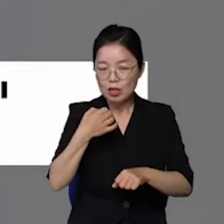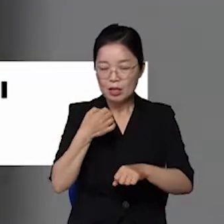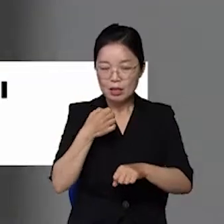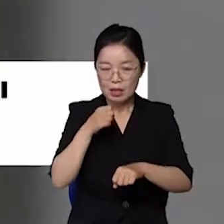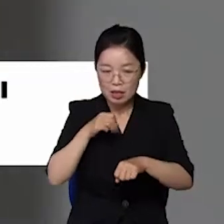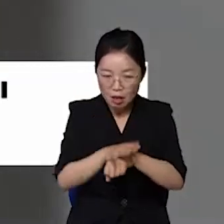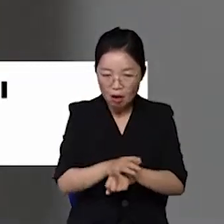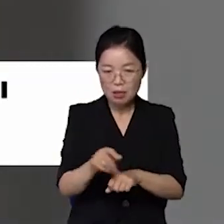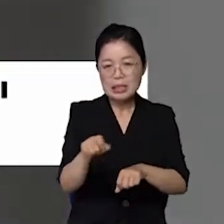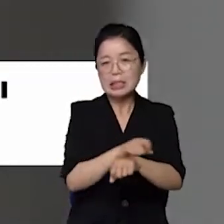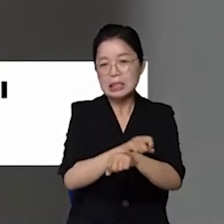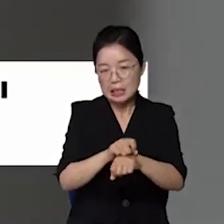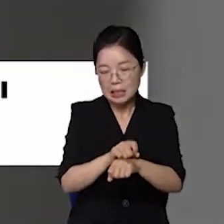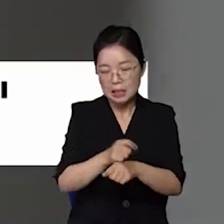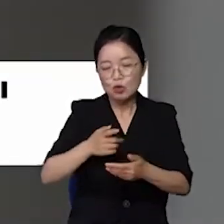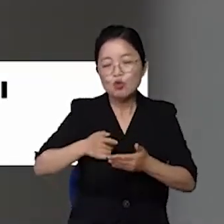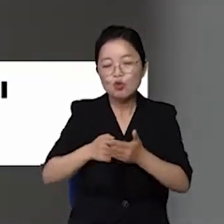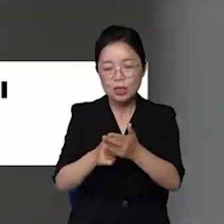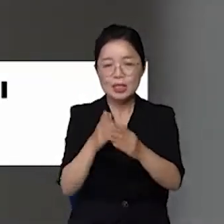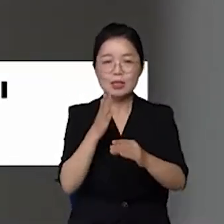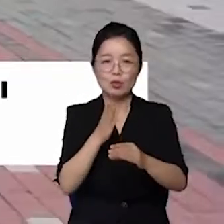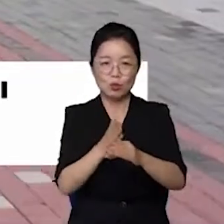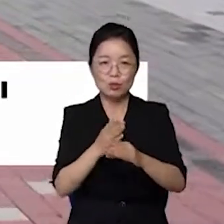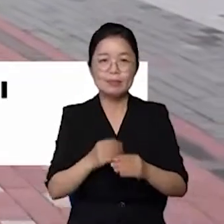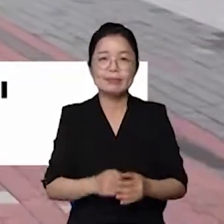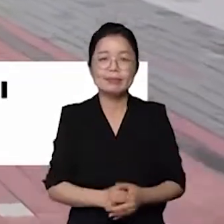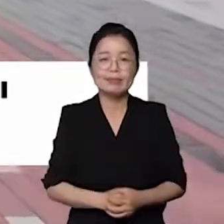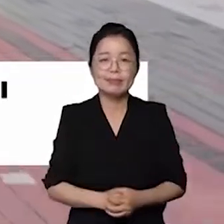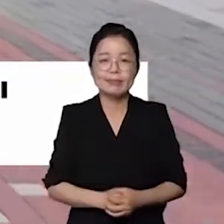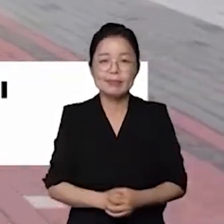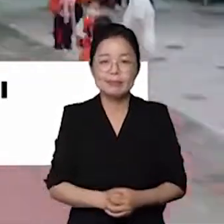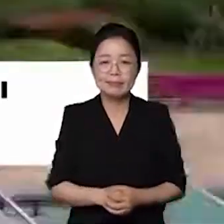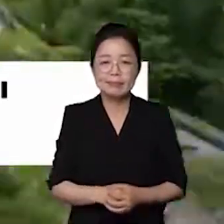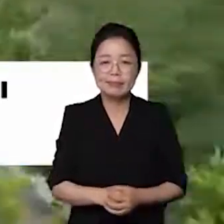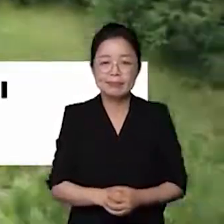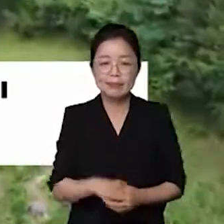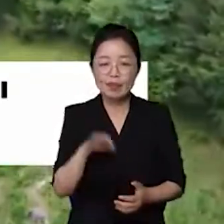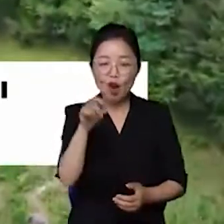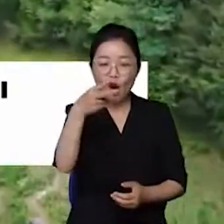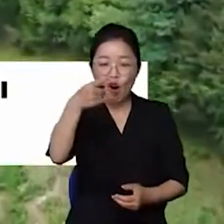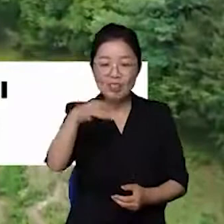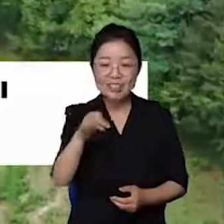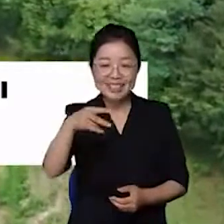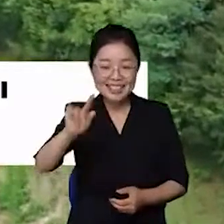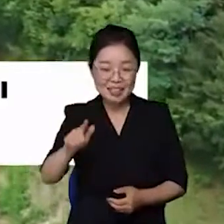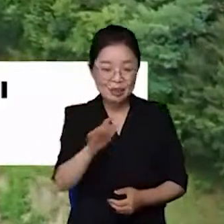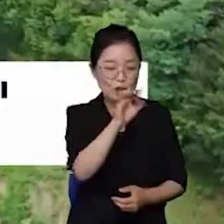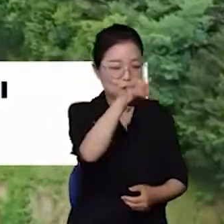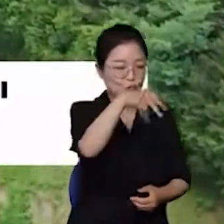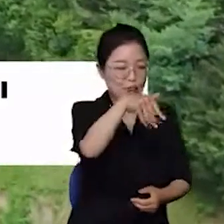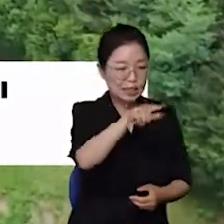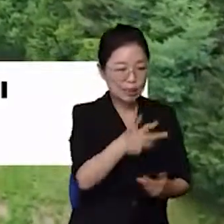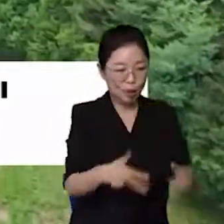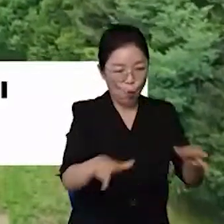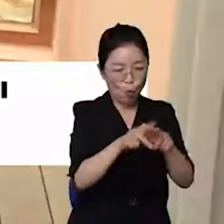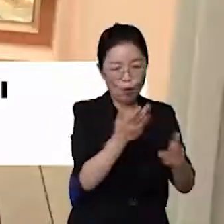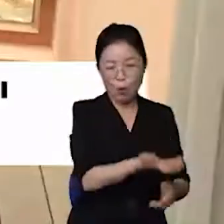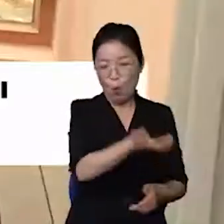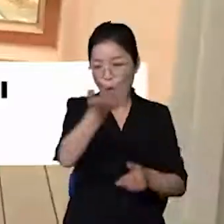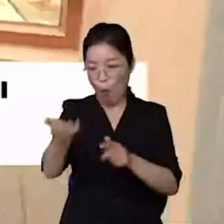조성에 무게를 두고 추진하고 있습니다. 우치동물원을 어등산으로 이전해 사파리 형태로